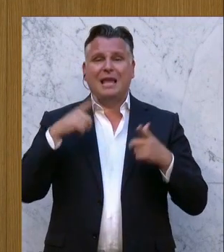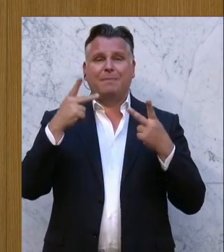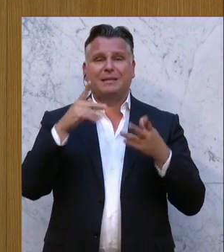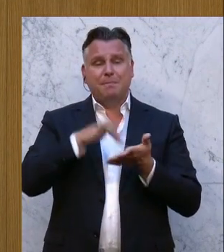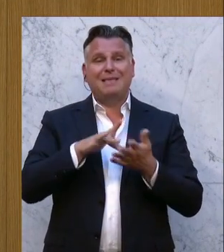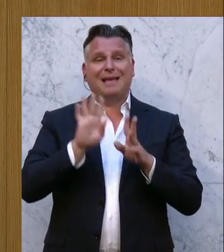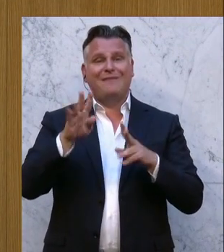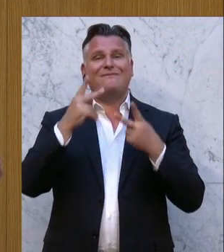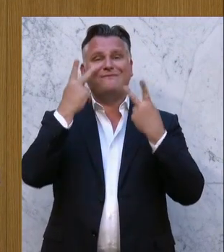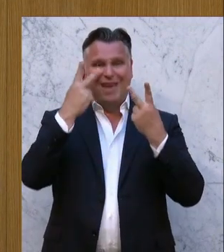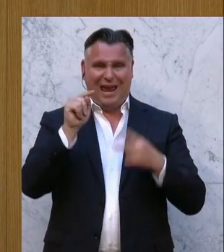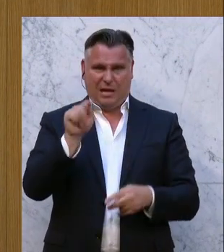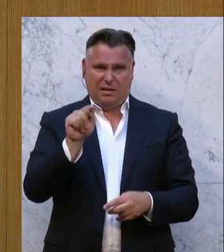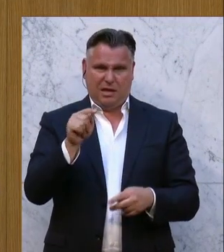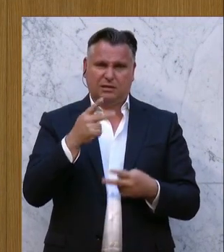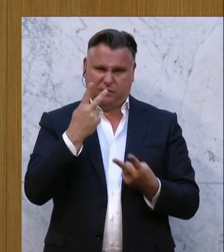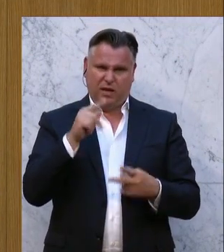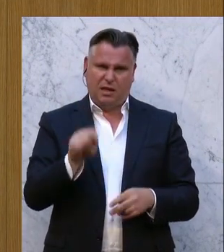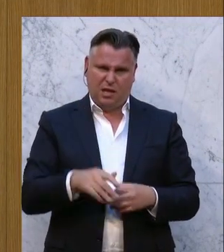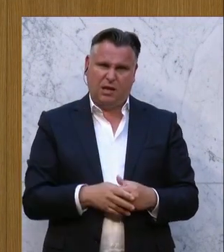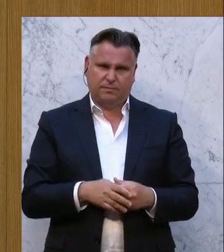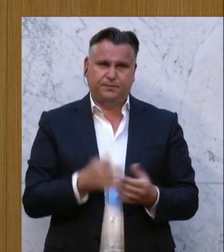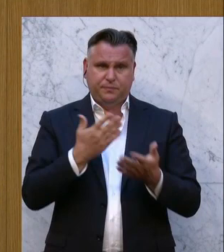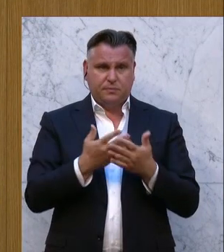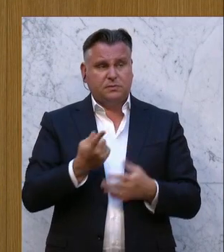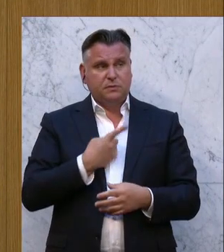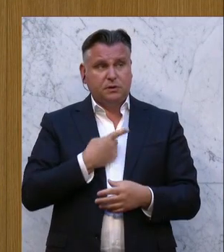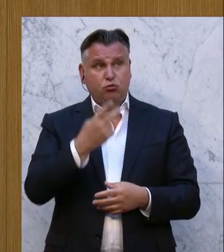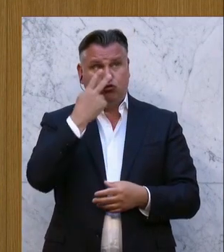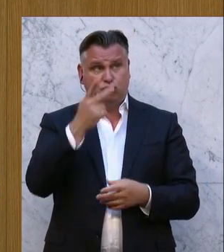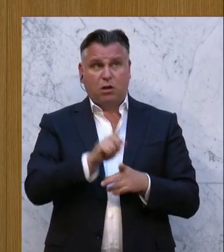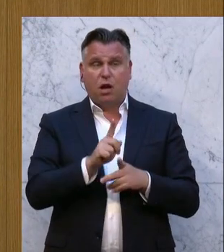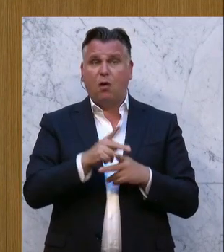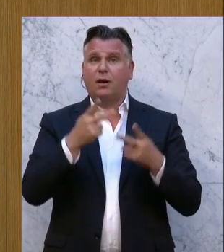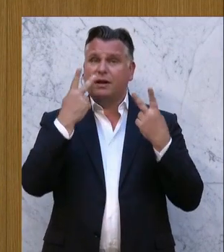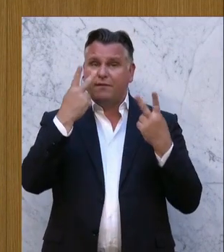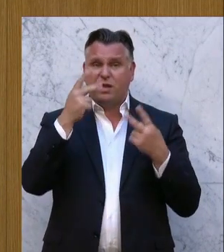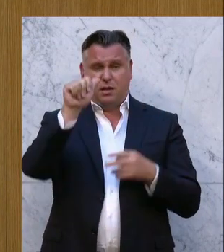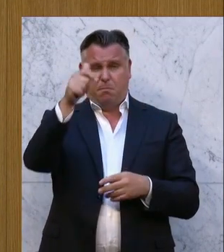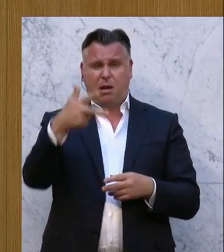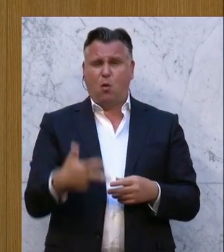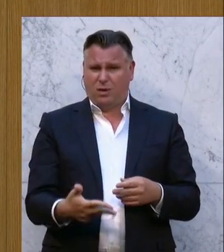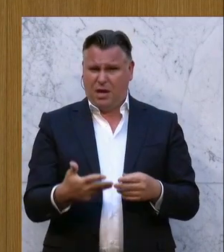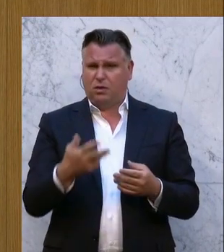glaube, das ist das Wesentliche. Und wir müssen uns auch hinterfragen, was die wesentlichen Prioritäten letztendlich sind,